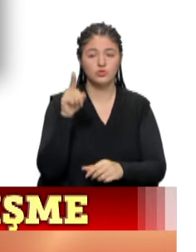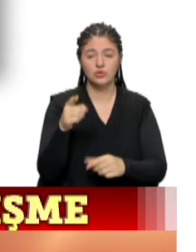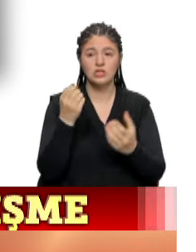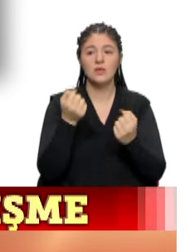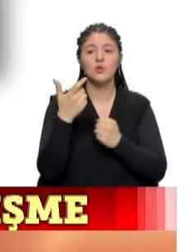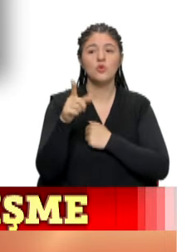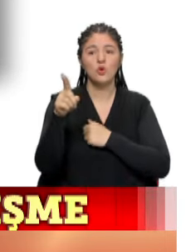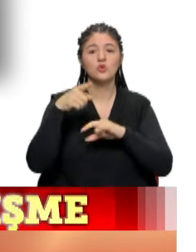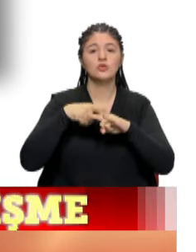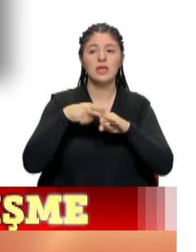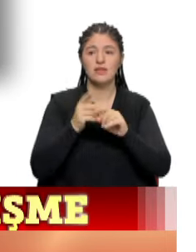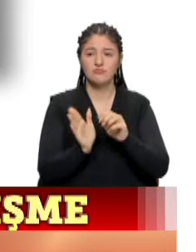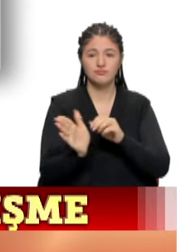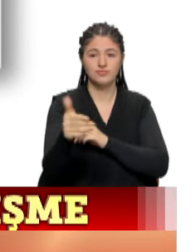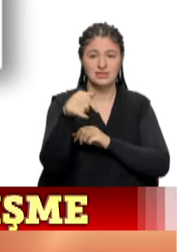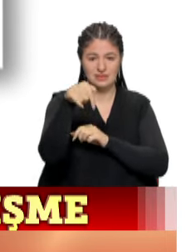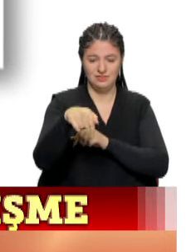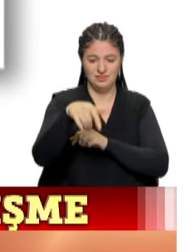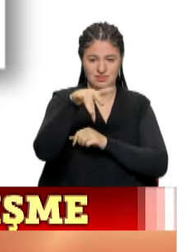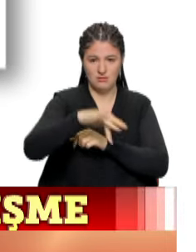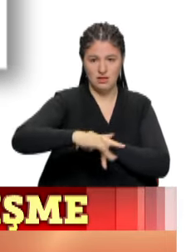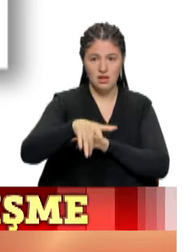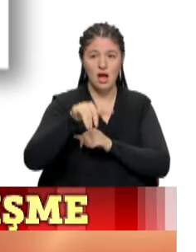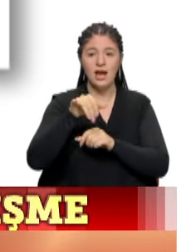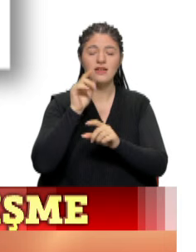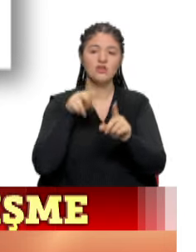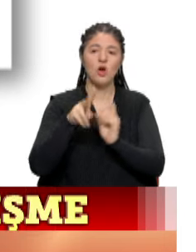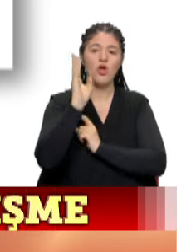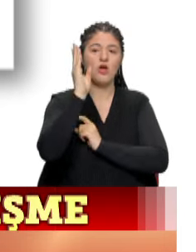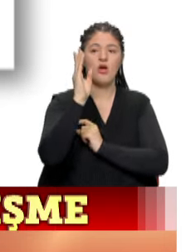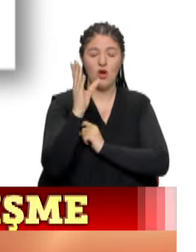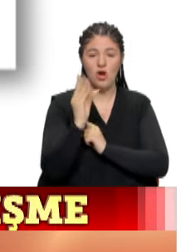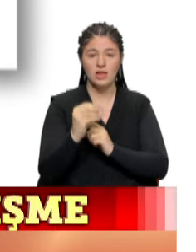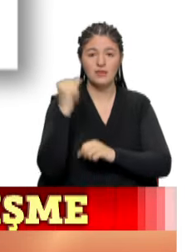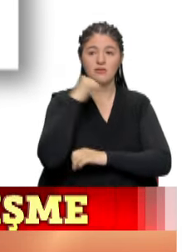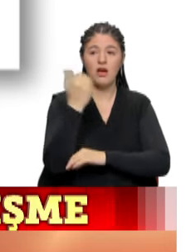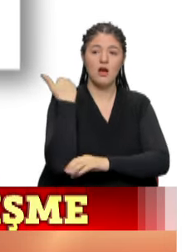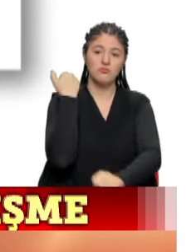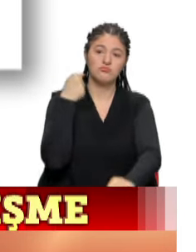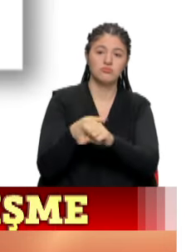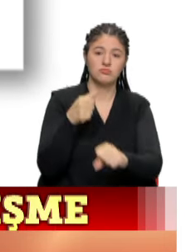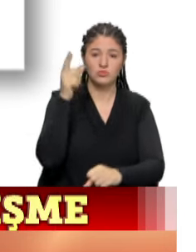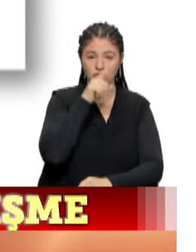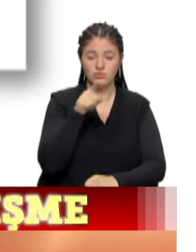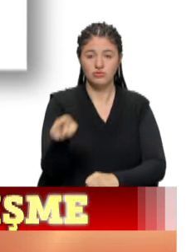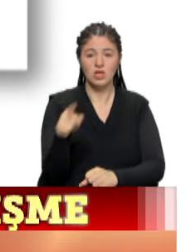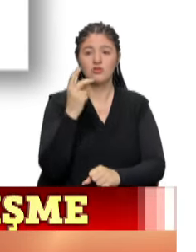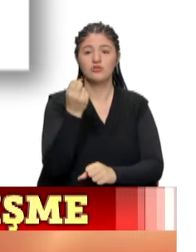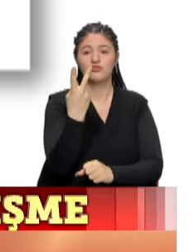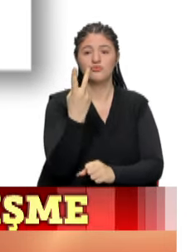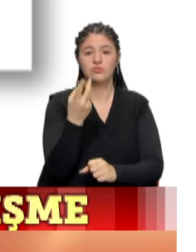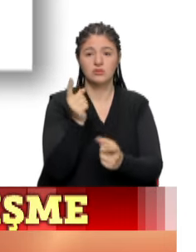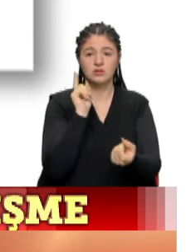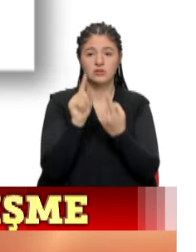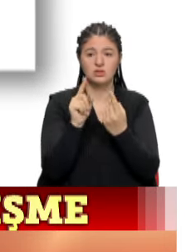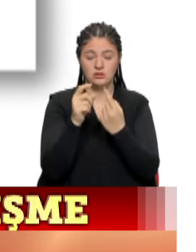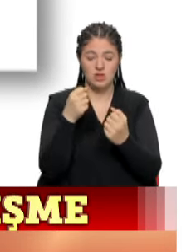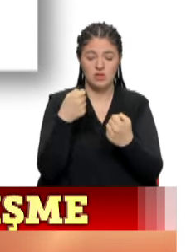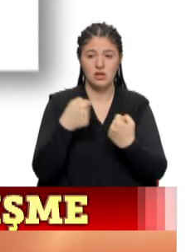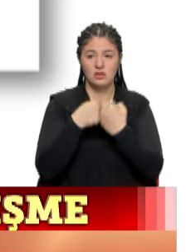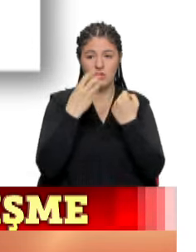otobüsünün Çekmeköy Hüseyinli Kavşağı mevkisinde aynı istikamette seyir halinde bulunan tıra arkadan çarpması sonucunda çift taraflı trafik